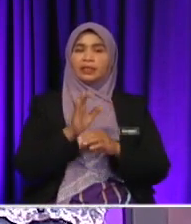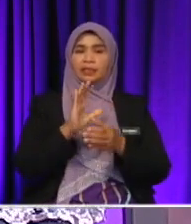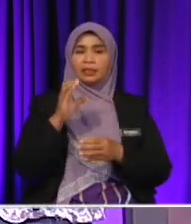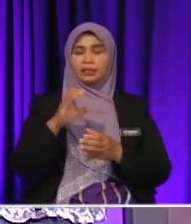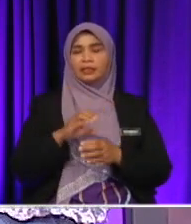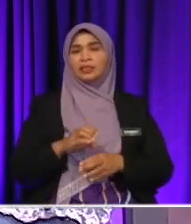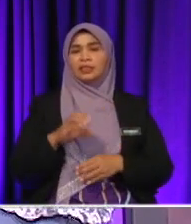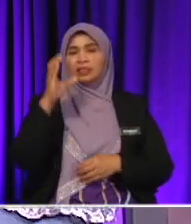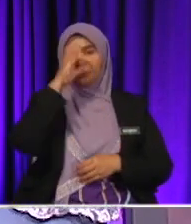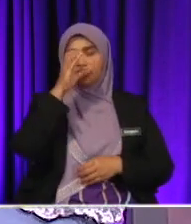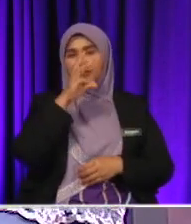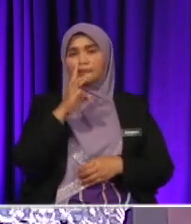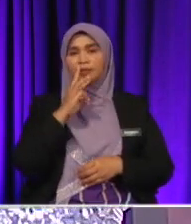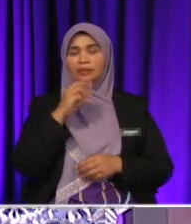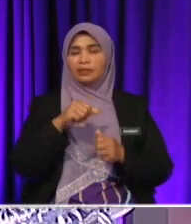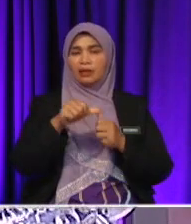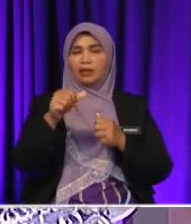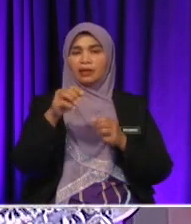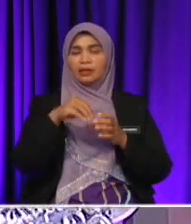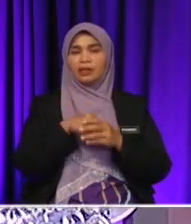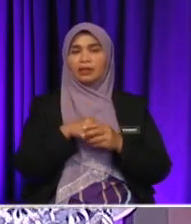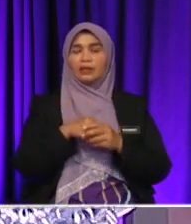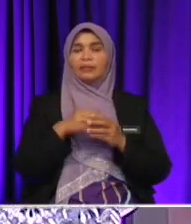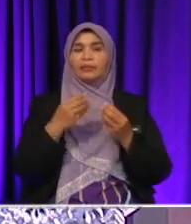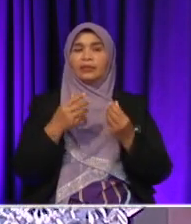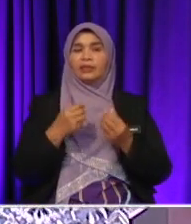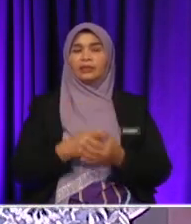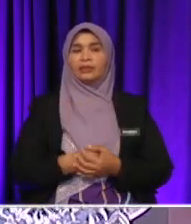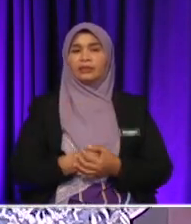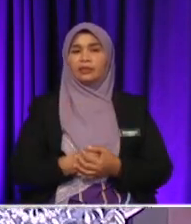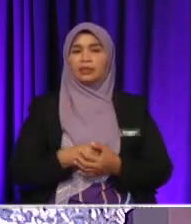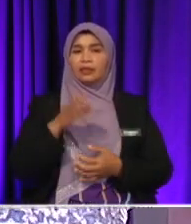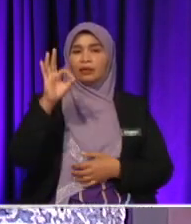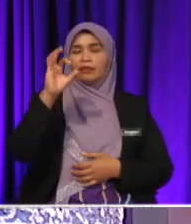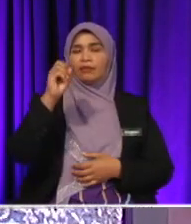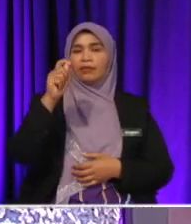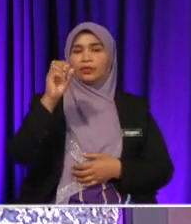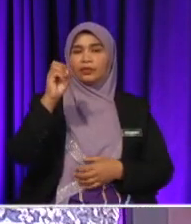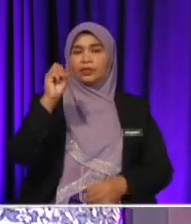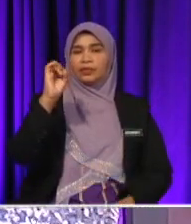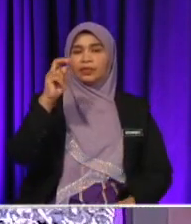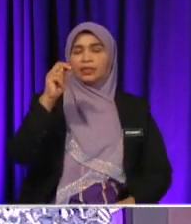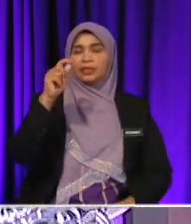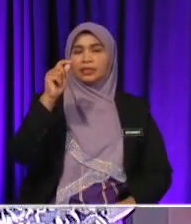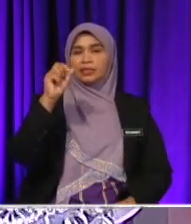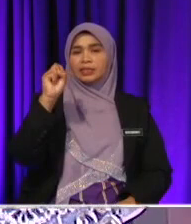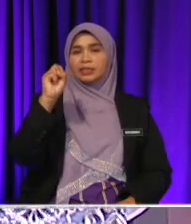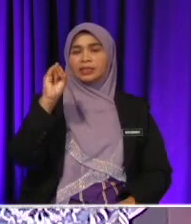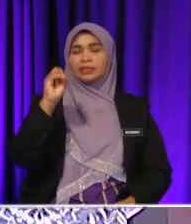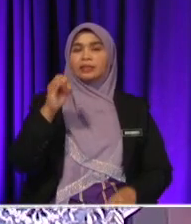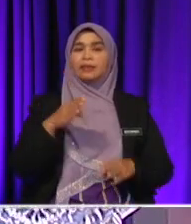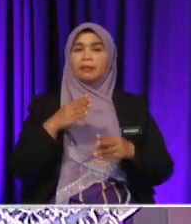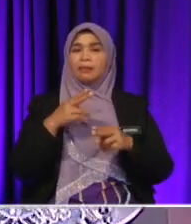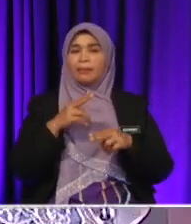ke dalam tanah kedua fotosintesis pada batang pokok selalu menyebut-rik fotosintesis